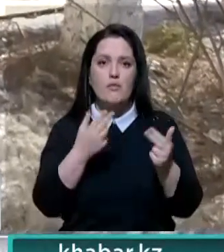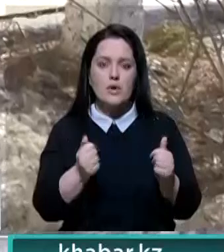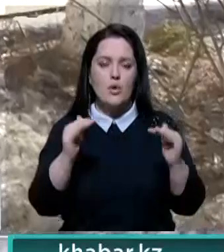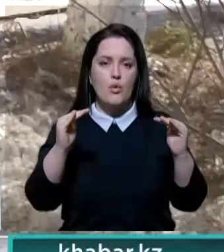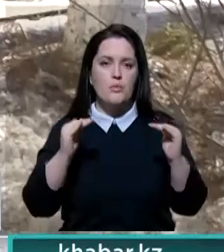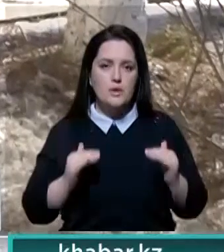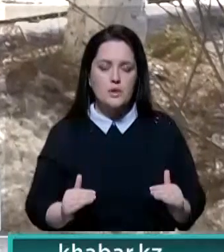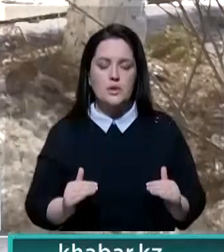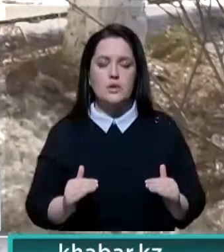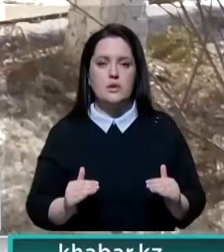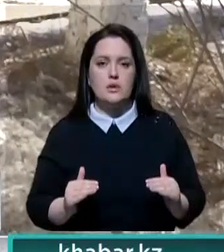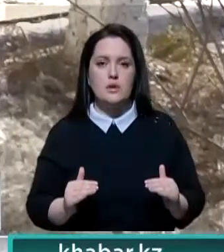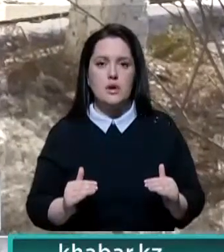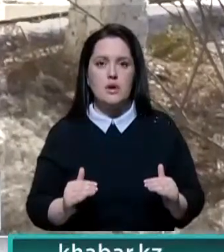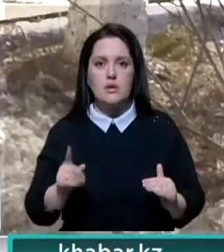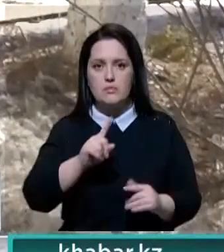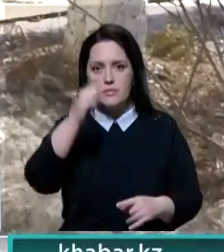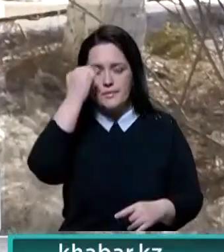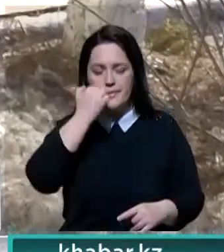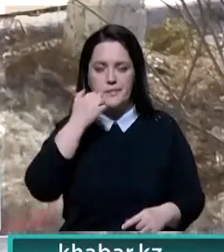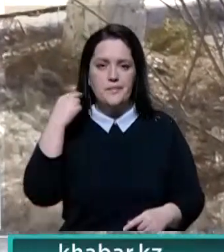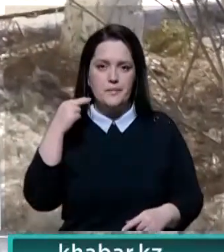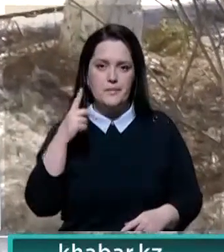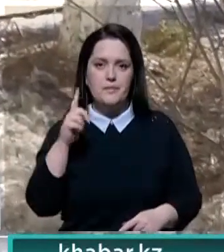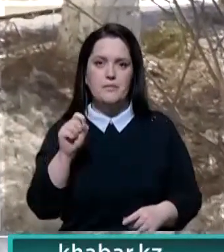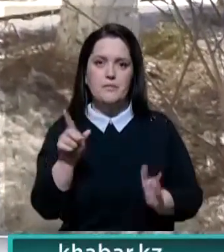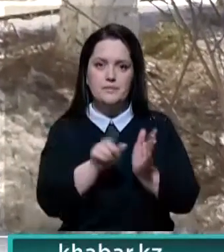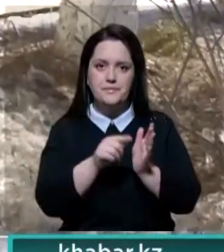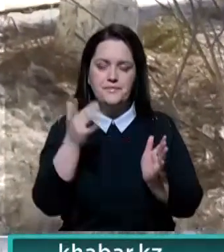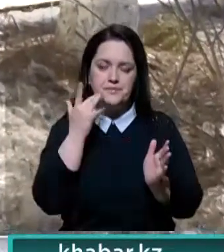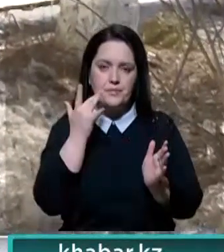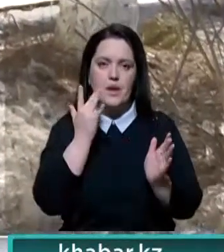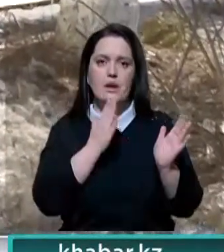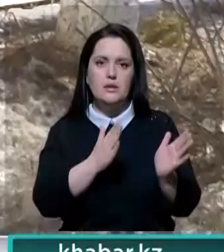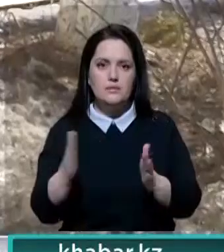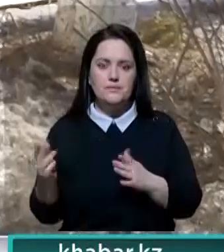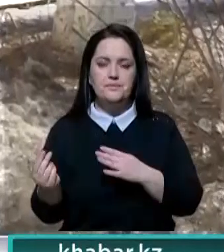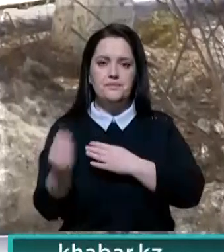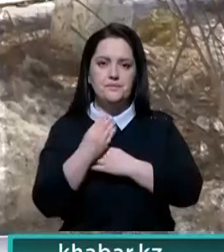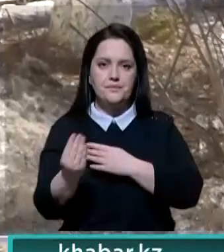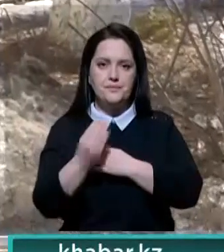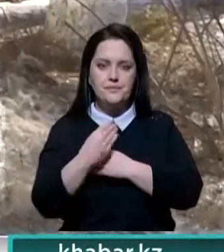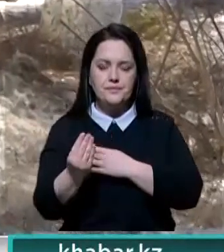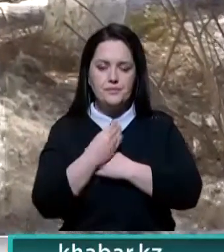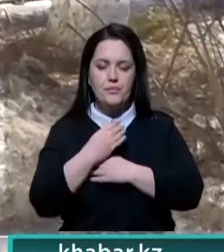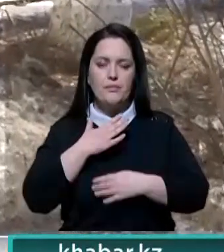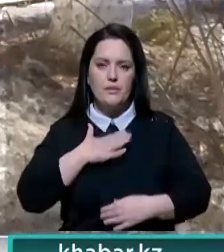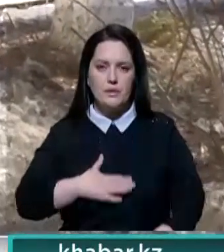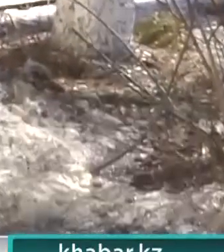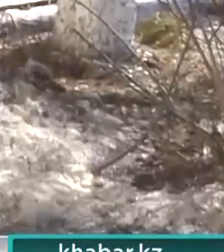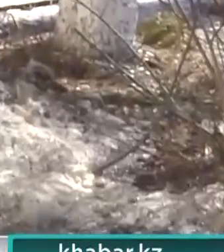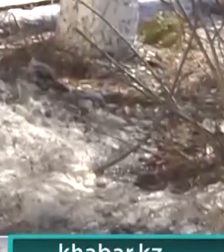уменьшился. Ну а так мы благодарны президенту за то, что пенсии нам, как говорится, периодически поднимают. Приятно.